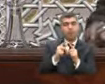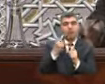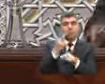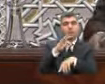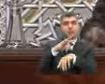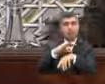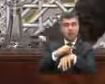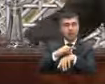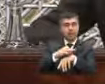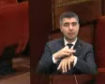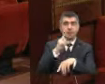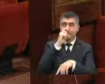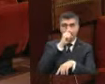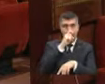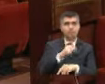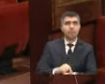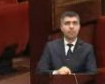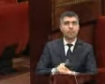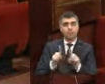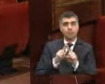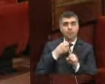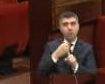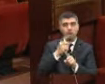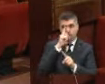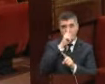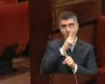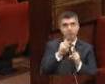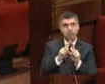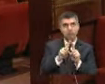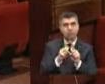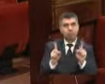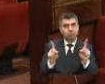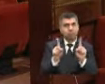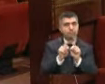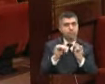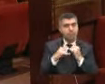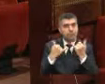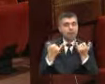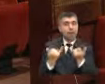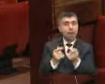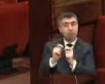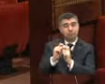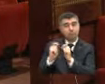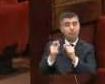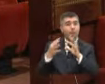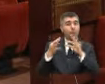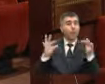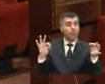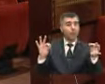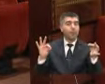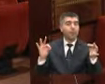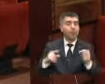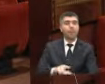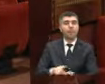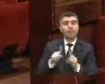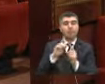الاجتماعية راه يعني طالبة لقاء، وغيكون إن شاء الله لقاء حول هذا الموضوع. طبعا هذا مخطط اللي عنده مرجعيات من بنية